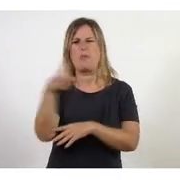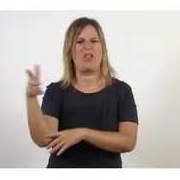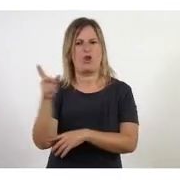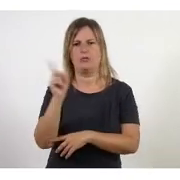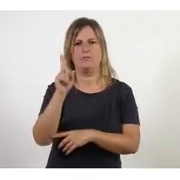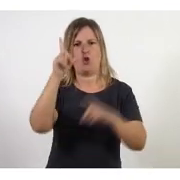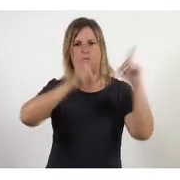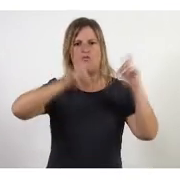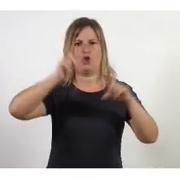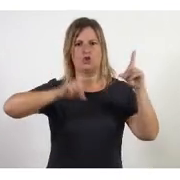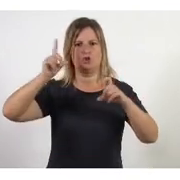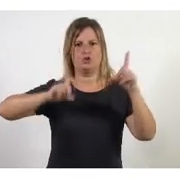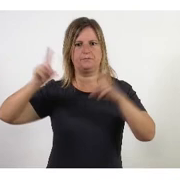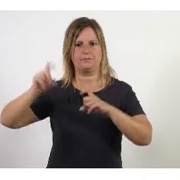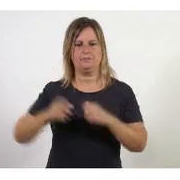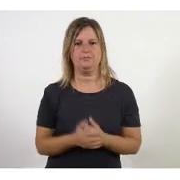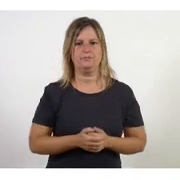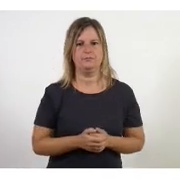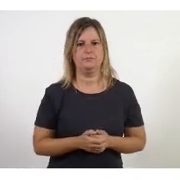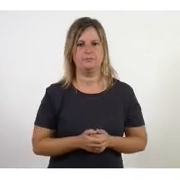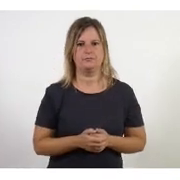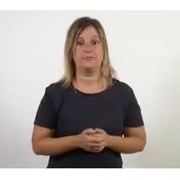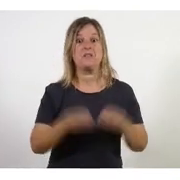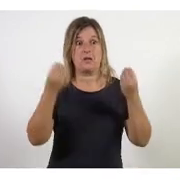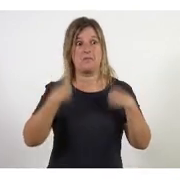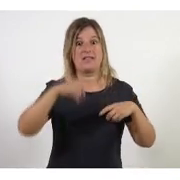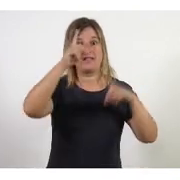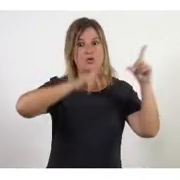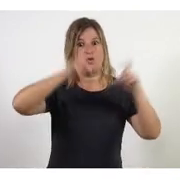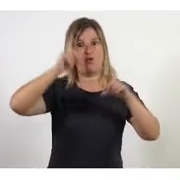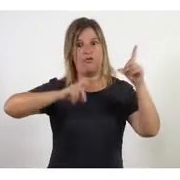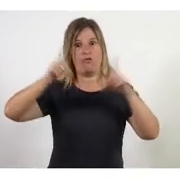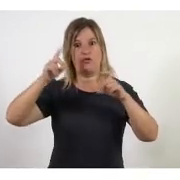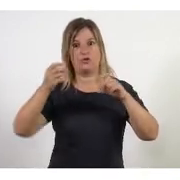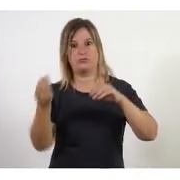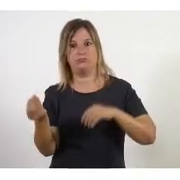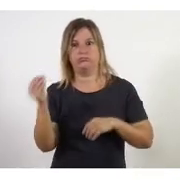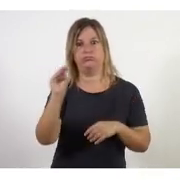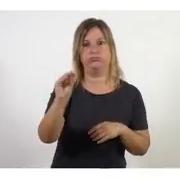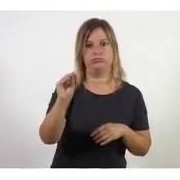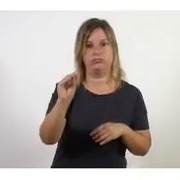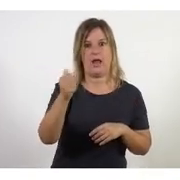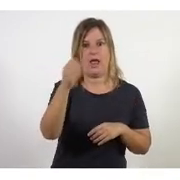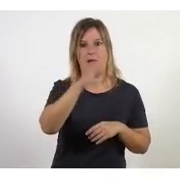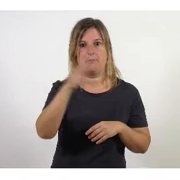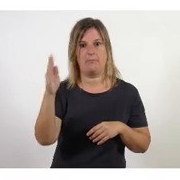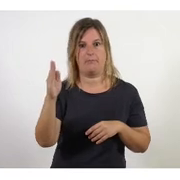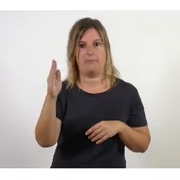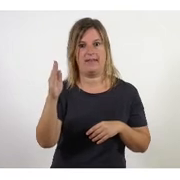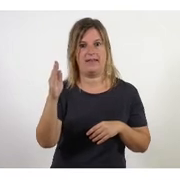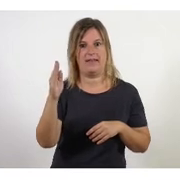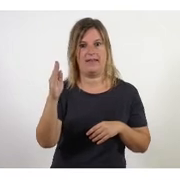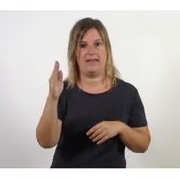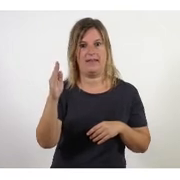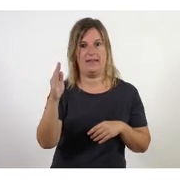fotos. Doncs el que podem fer és aquestes fotos, les col·loquem dins de l'aplicació una darrere l'altra, les animarem, aquí us poso